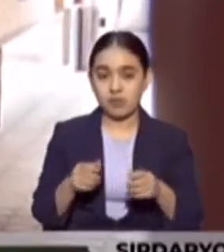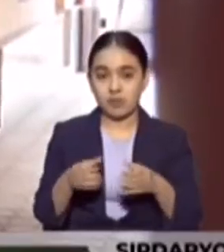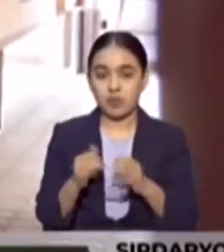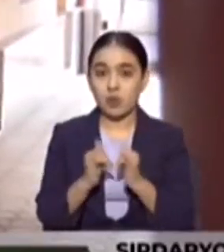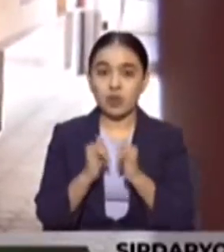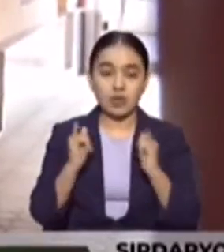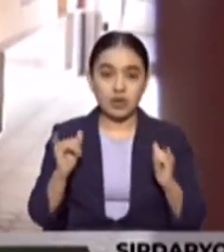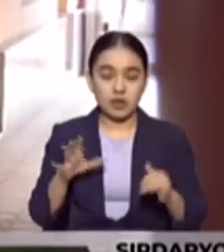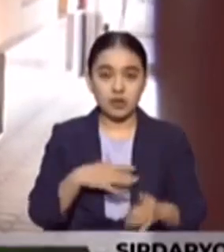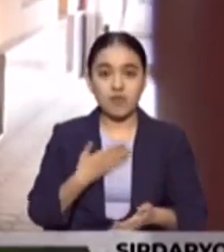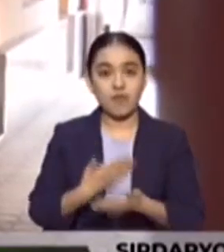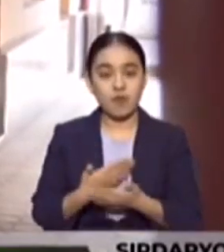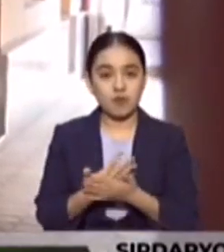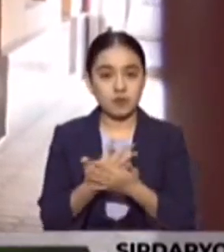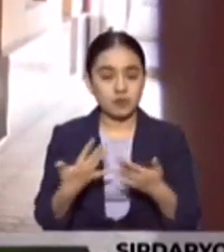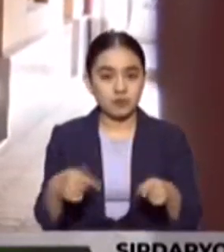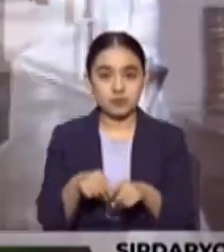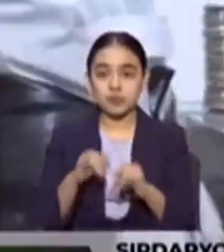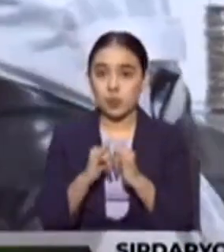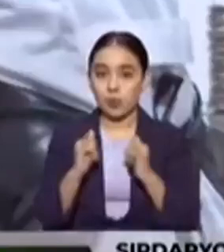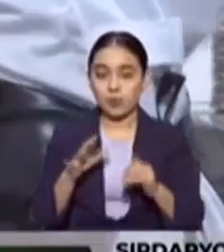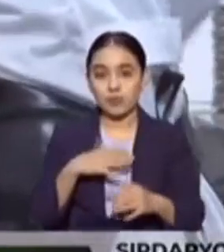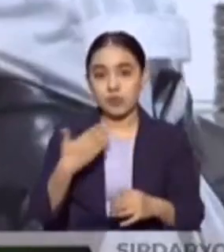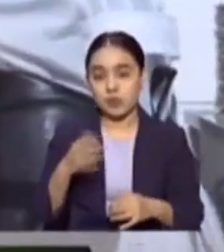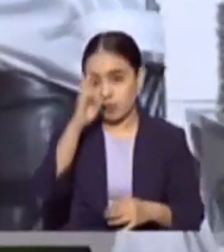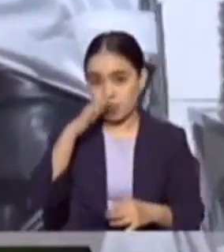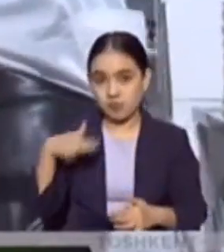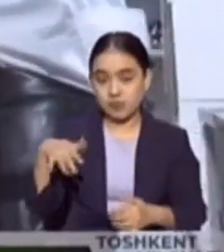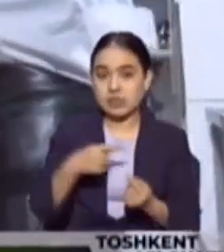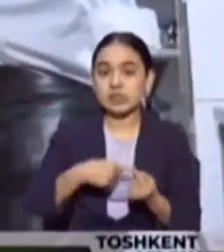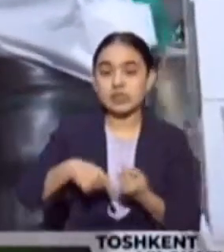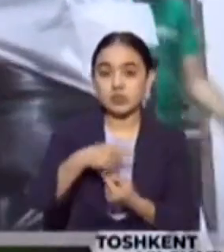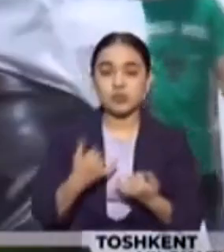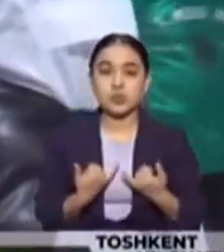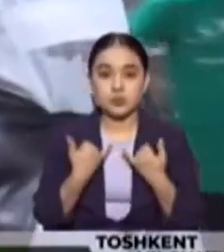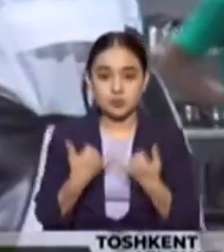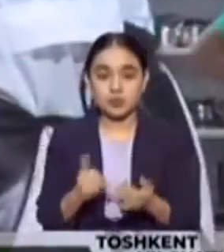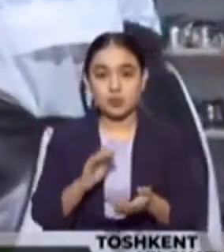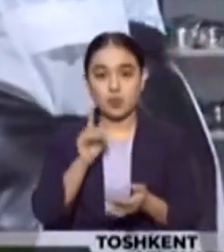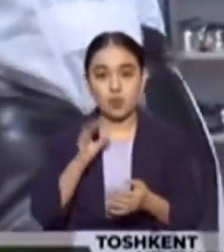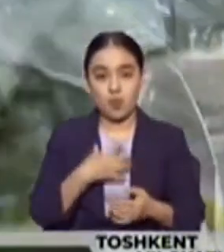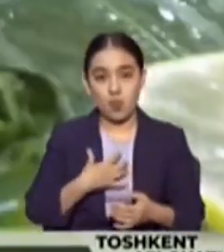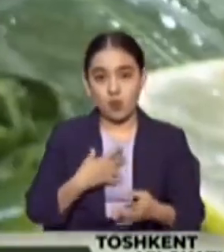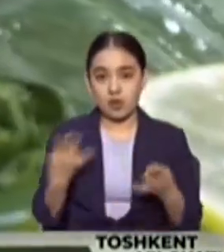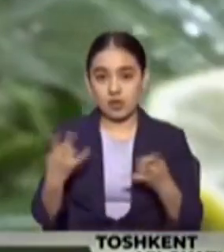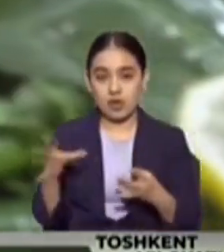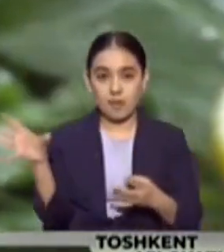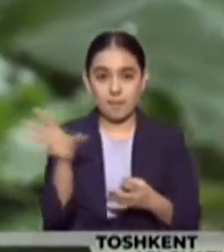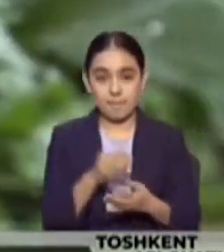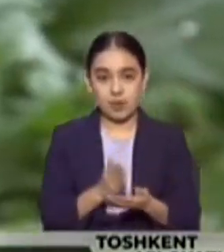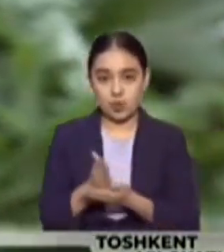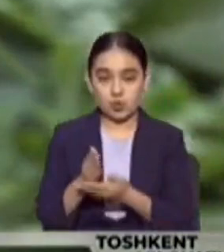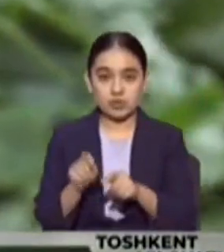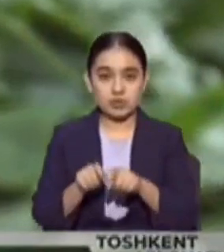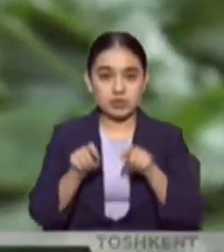ancha kengaytirdi. Faoliyat turlarini ham ko'paytirdi. Bunda mamlakatimizda tadbirkorlar uchun muhim va kerakli barcha yo'llarning